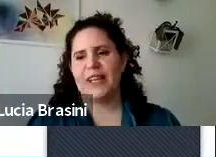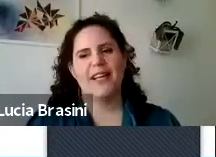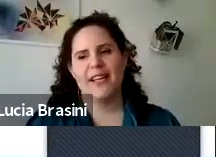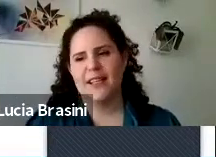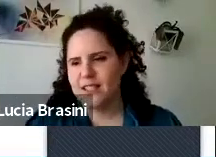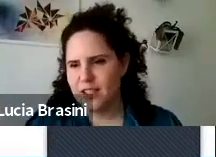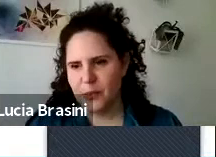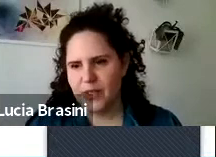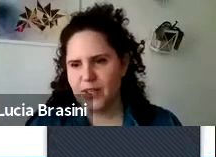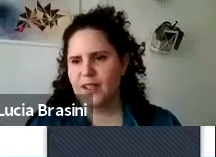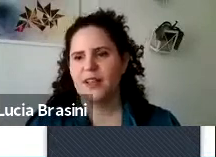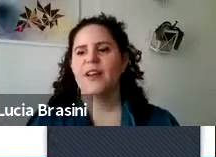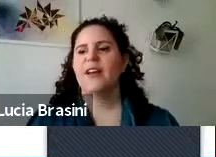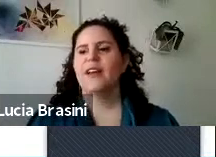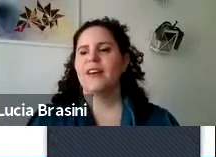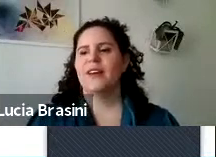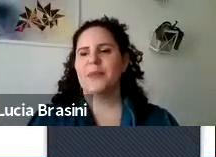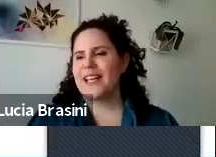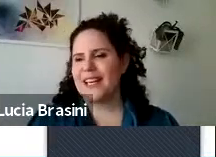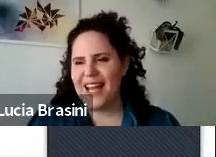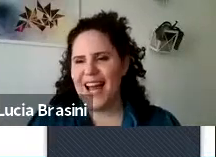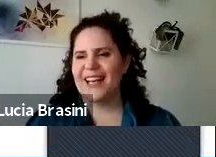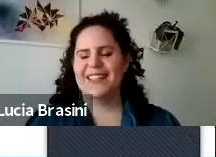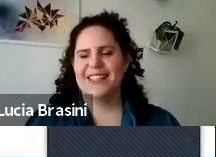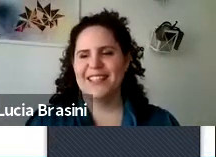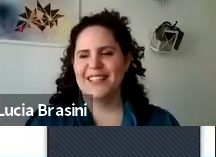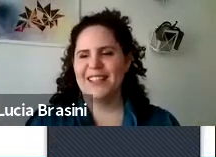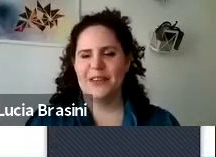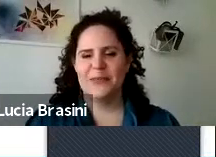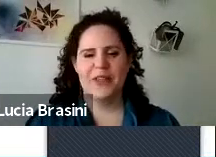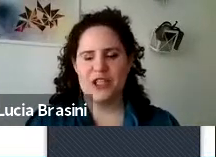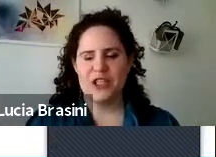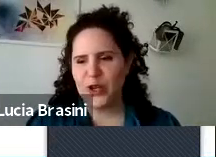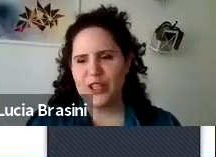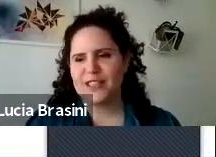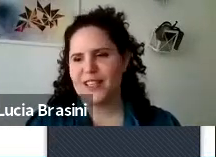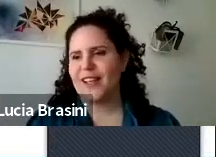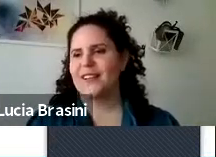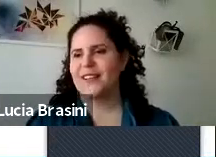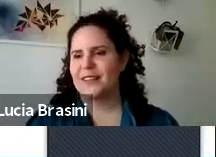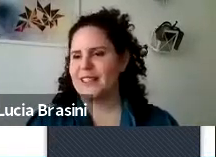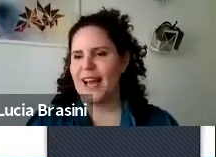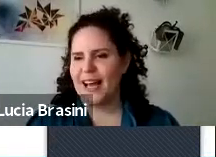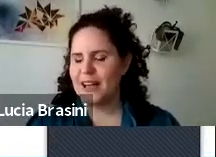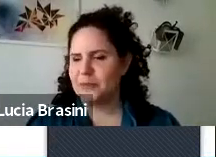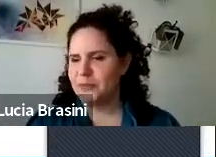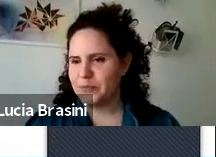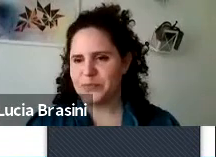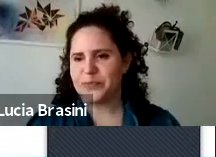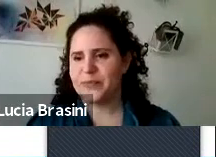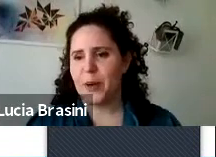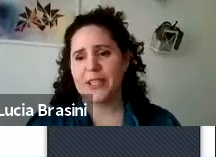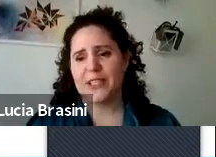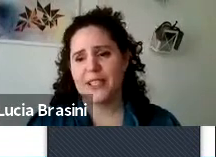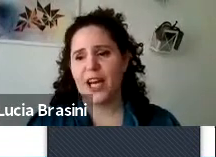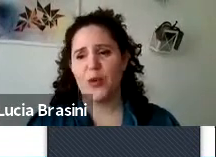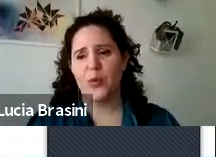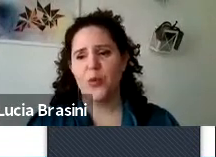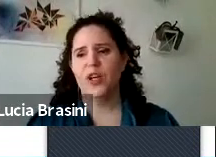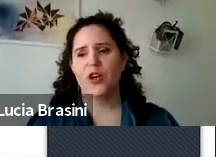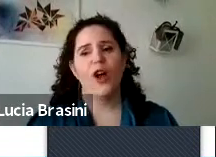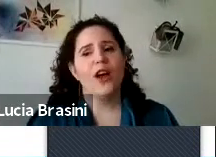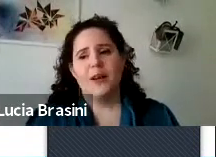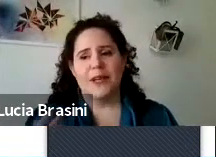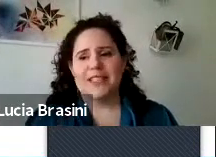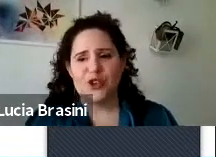siano ricchissimi di materiale, di risorse da presentare